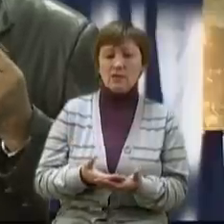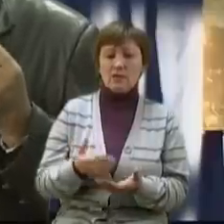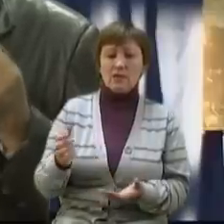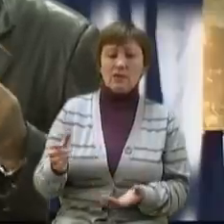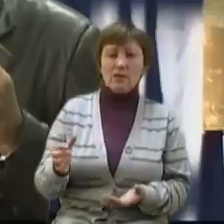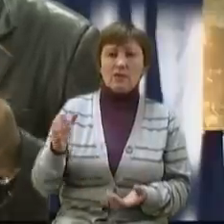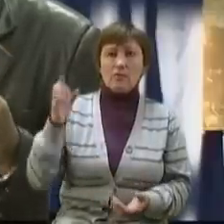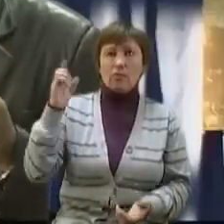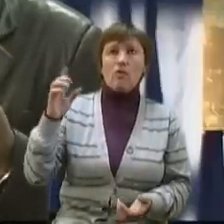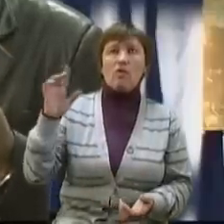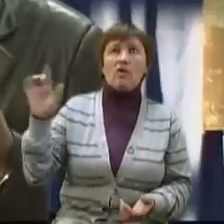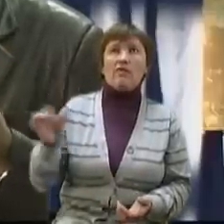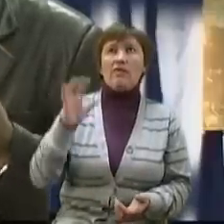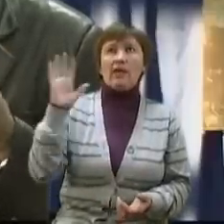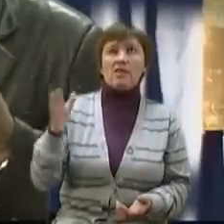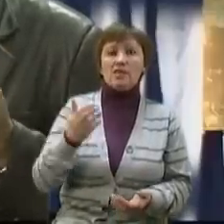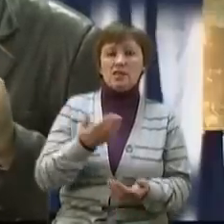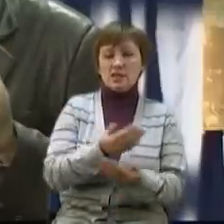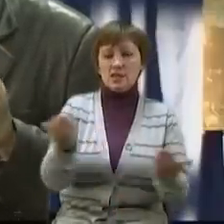вечность нас